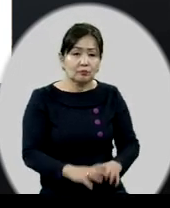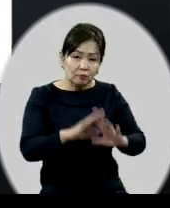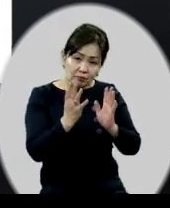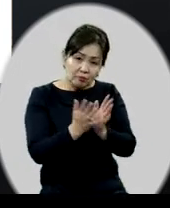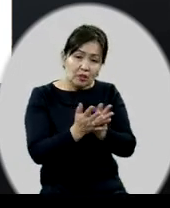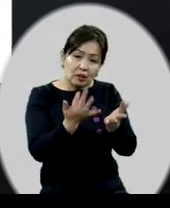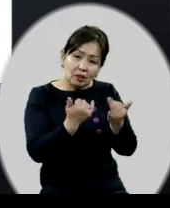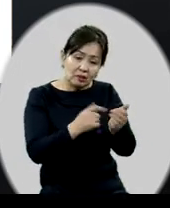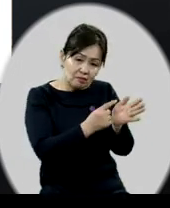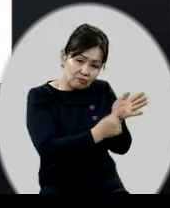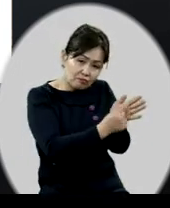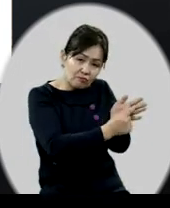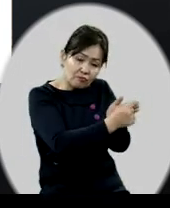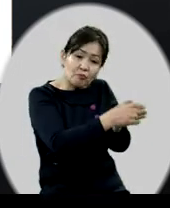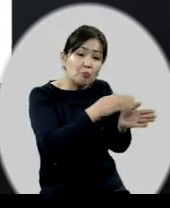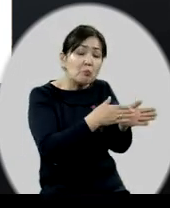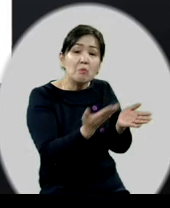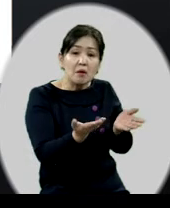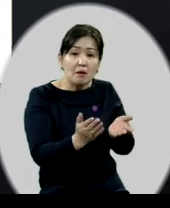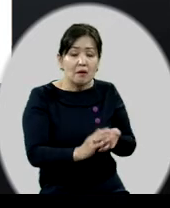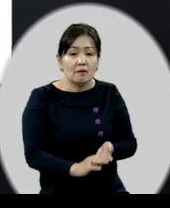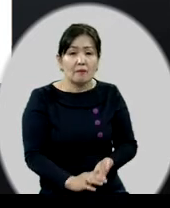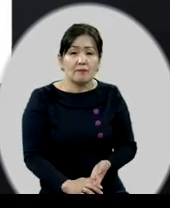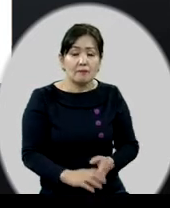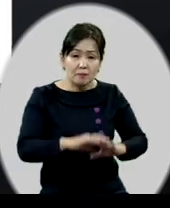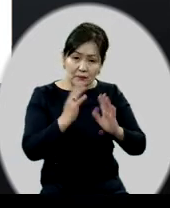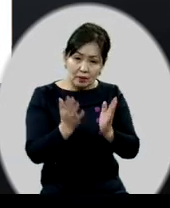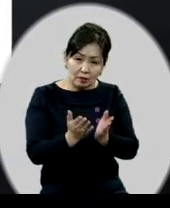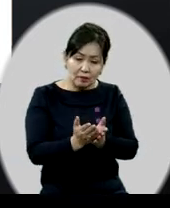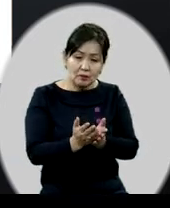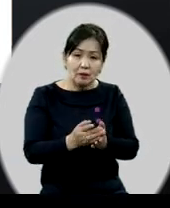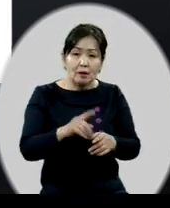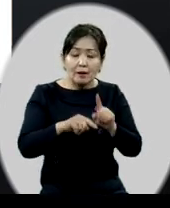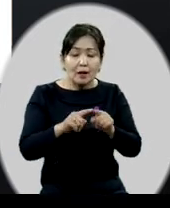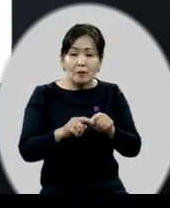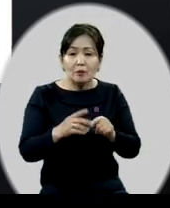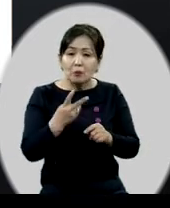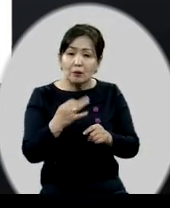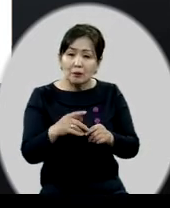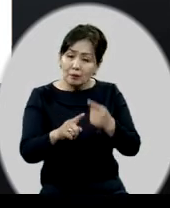Нийт хэдэн хэсгийг нь бодсон бэ? Бид сая ямар үйлдэл хийсэн?